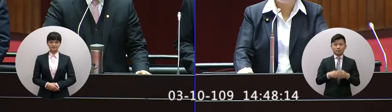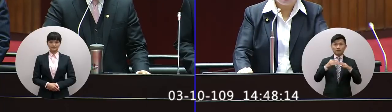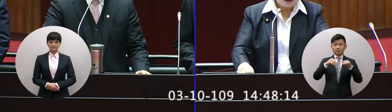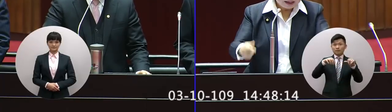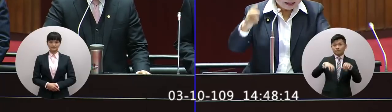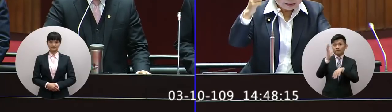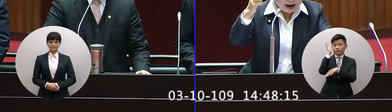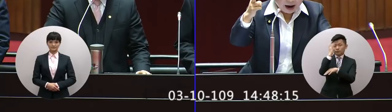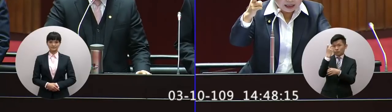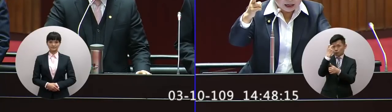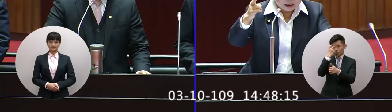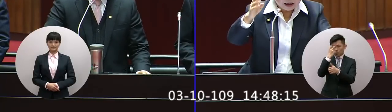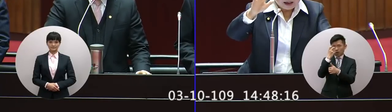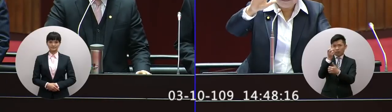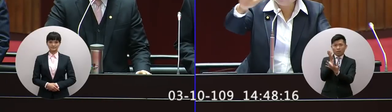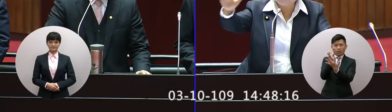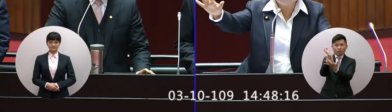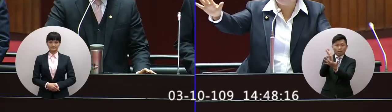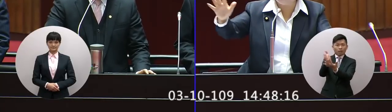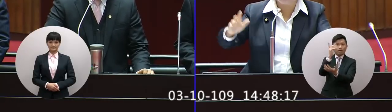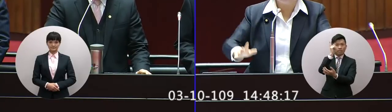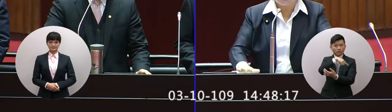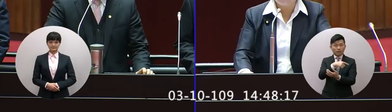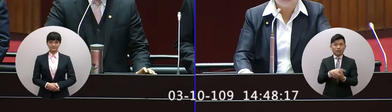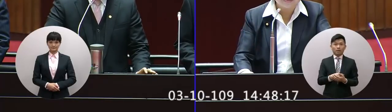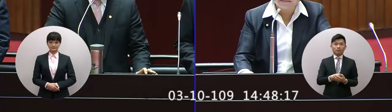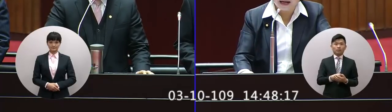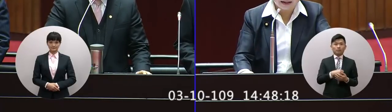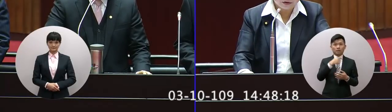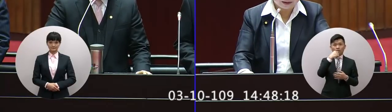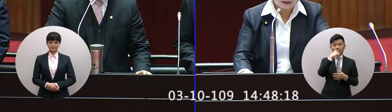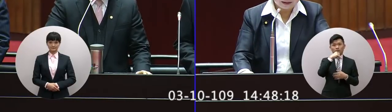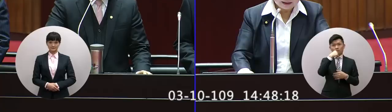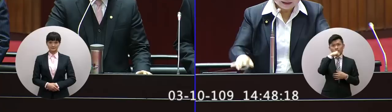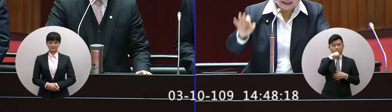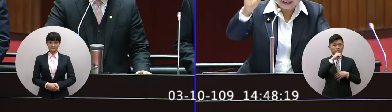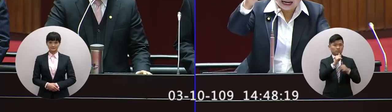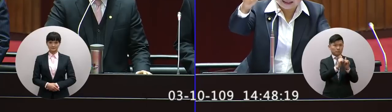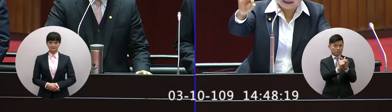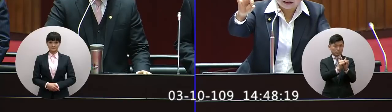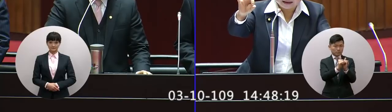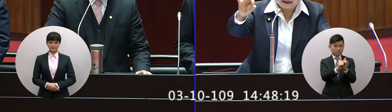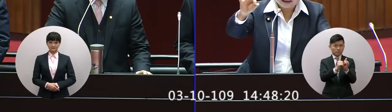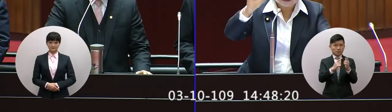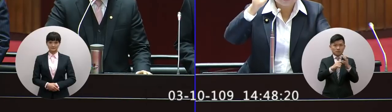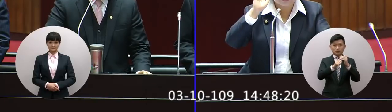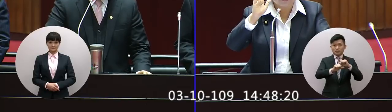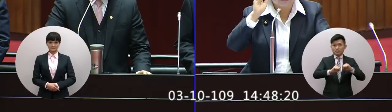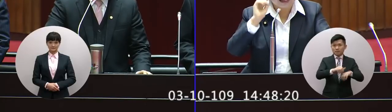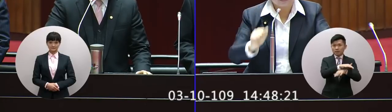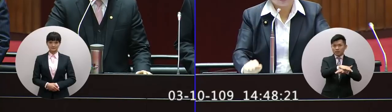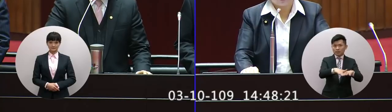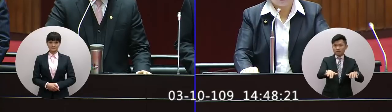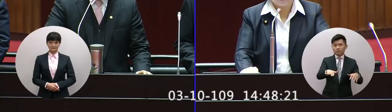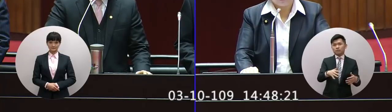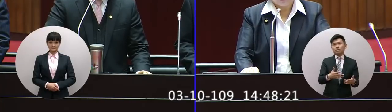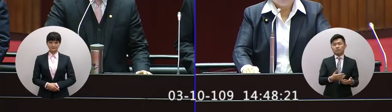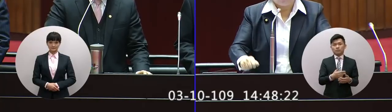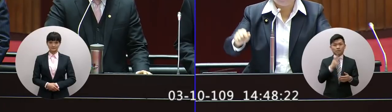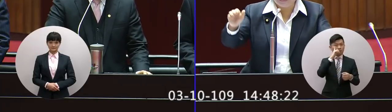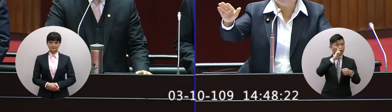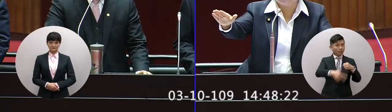来管束，第二个不是人民的财产生命安全，第三个就诚如刚才所